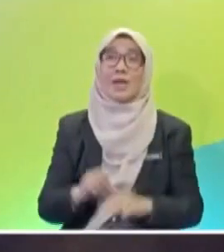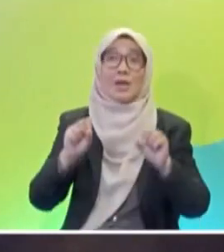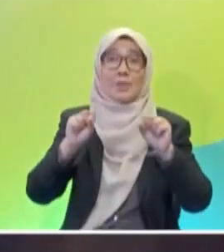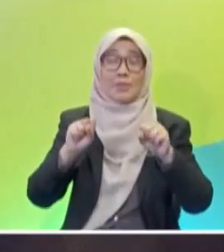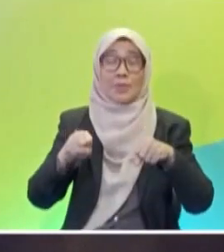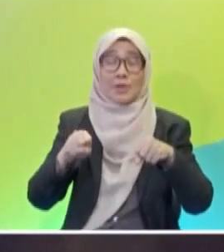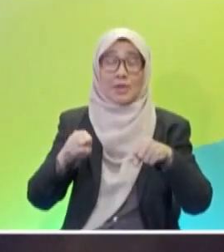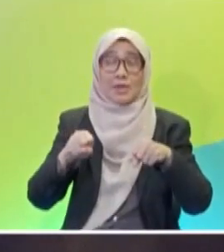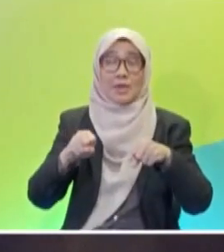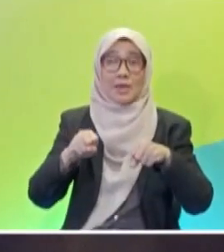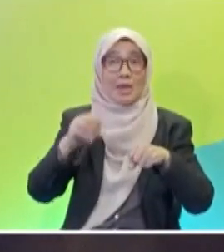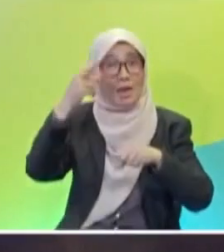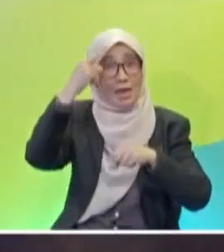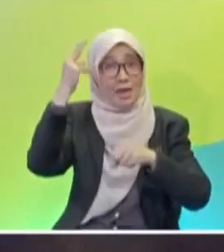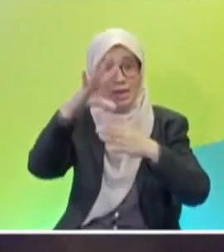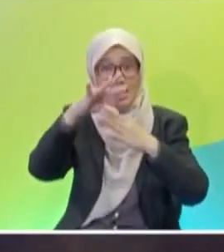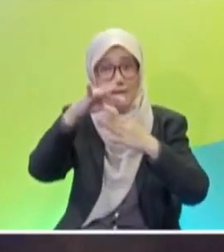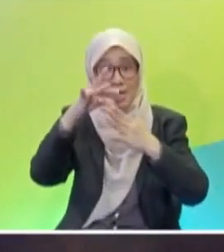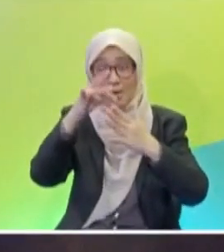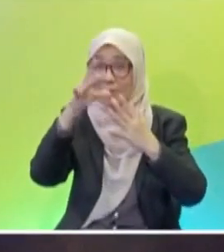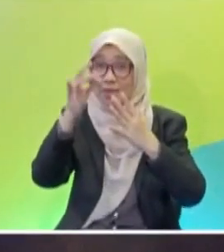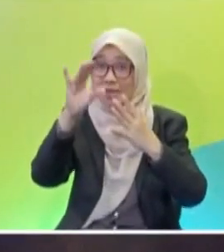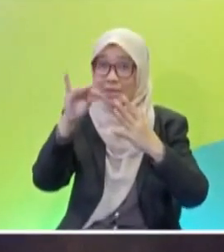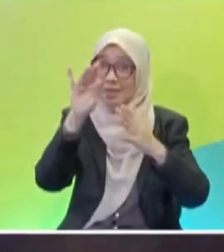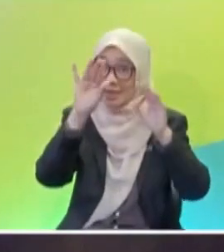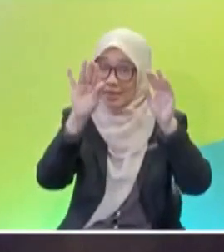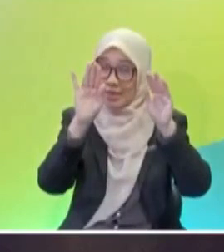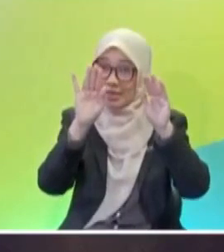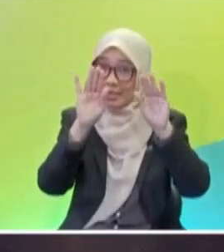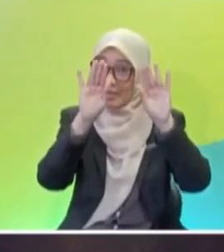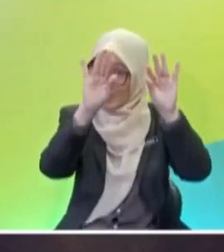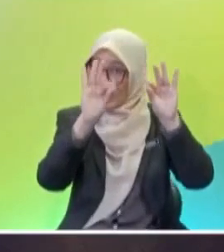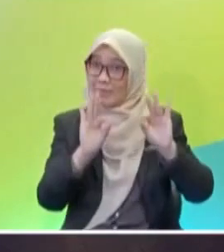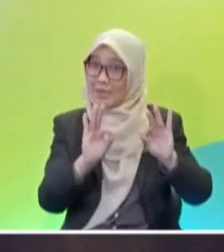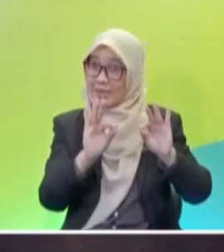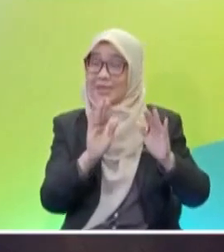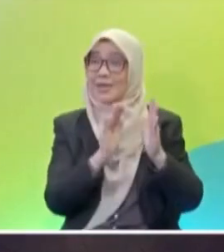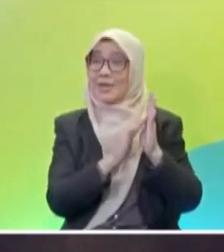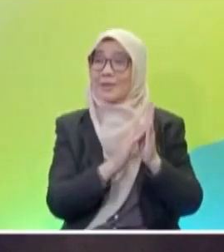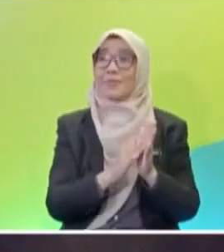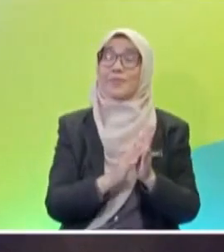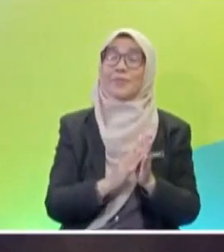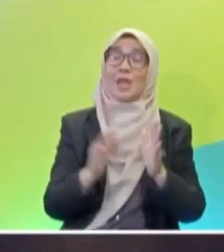dan tampal di dalam sangkar atau akuarium tadi